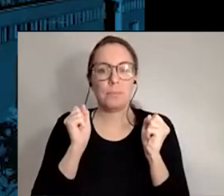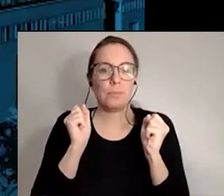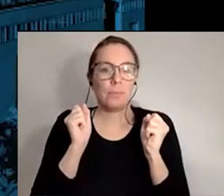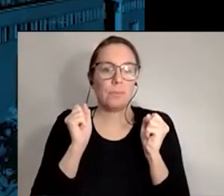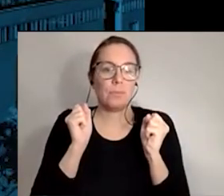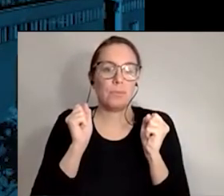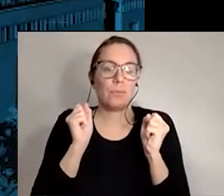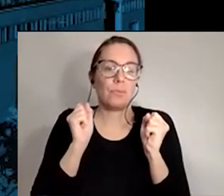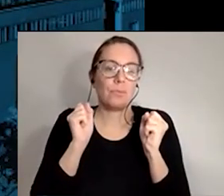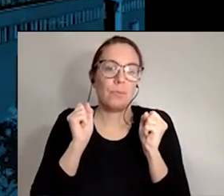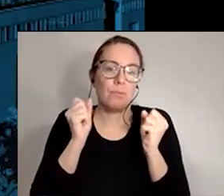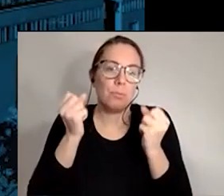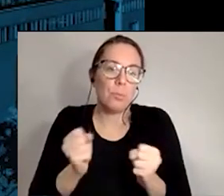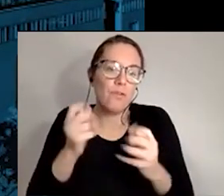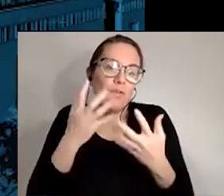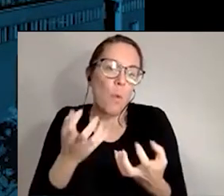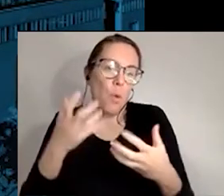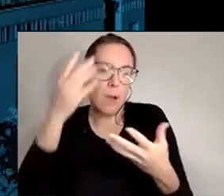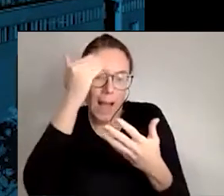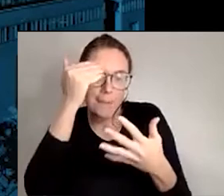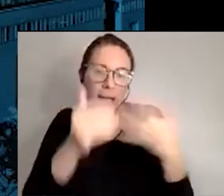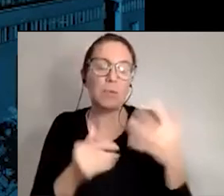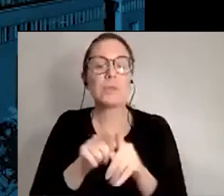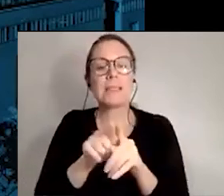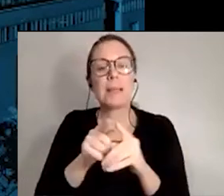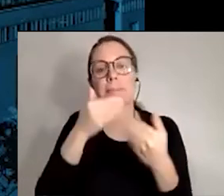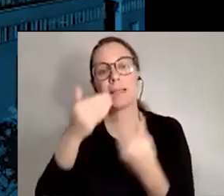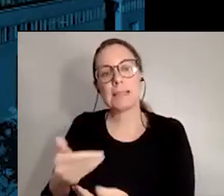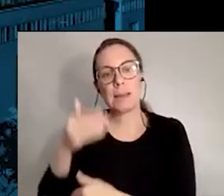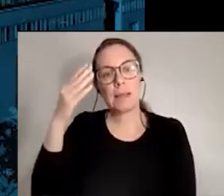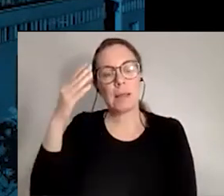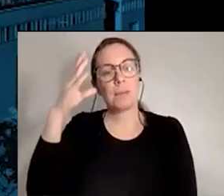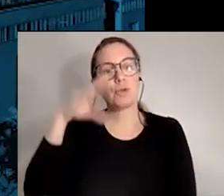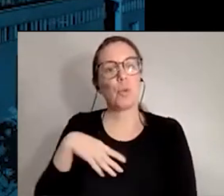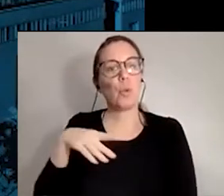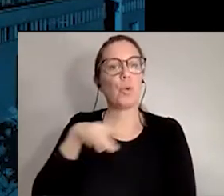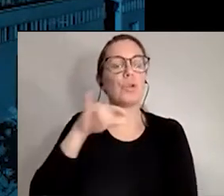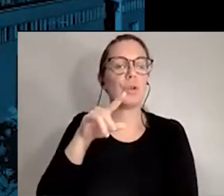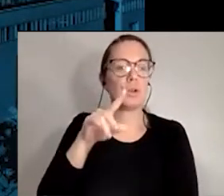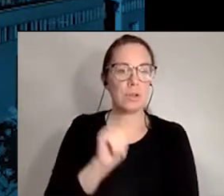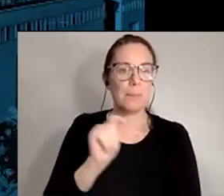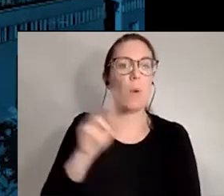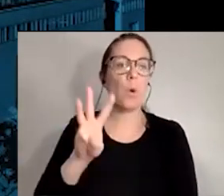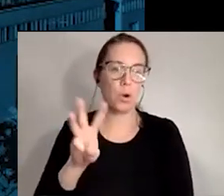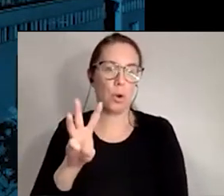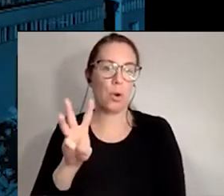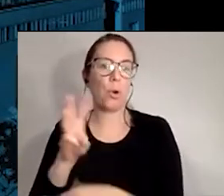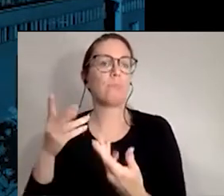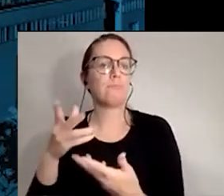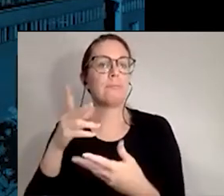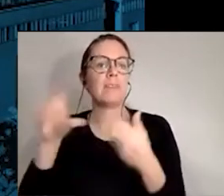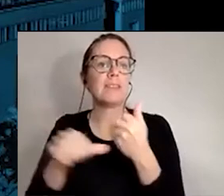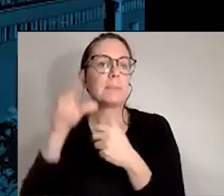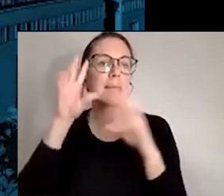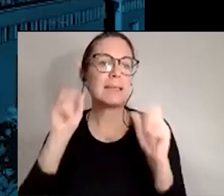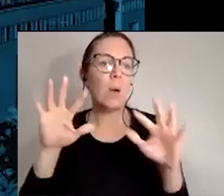à remercier M. Jim Walker, vice-président relations internationales de l'Université Lumière Lyon 2, pour sa